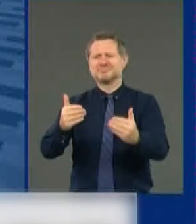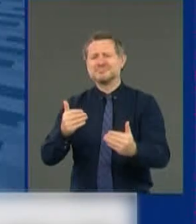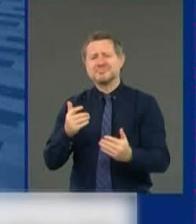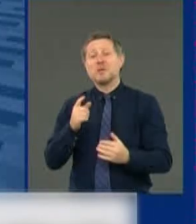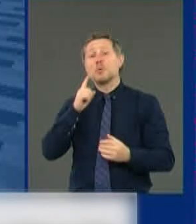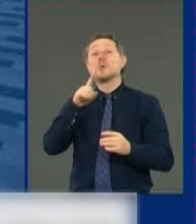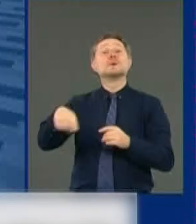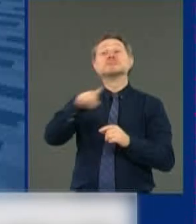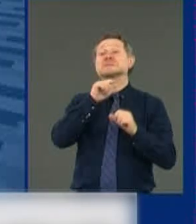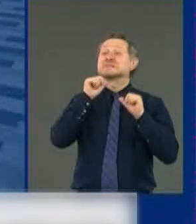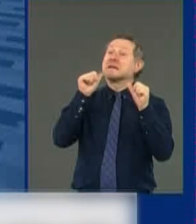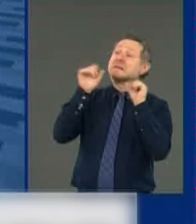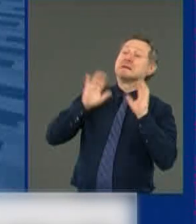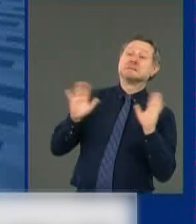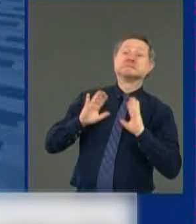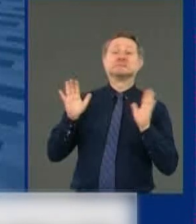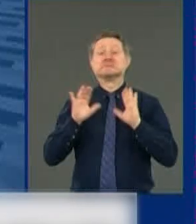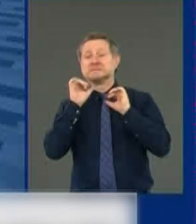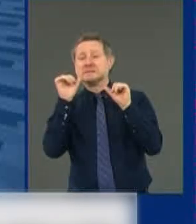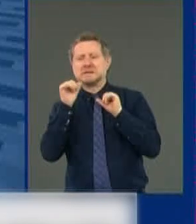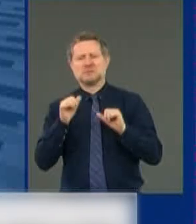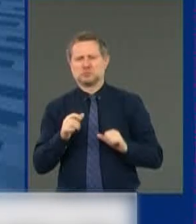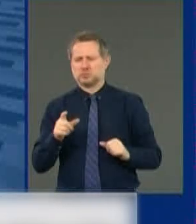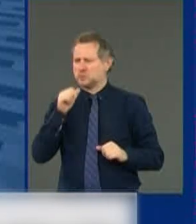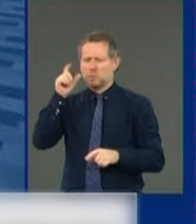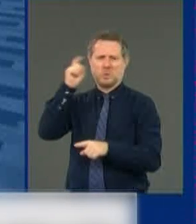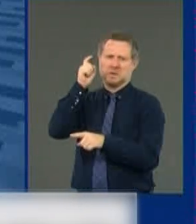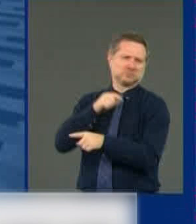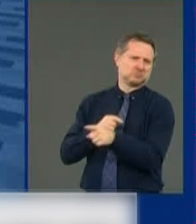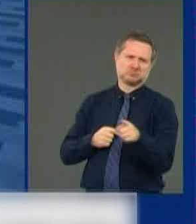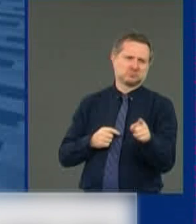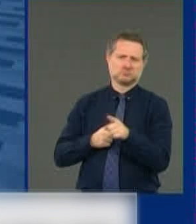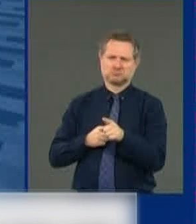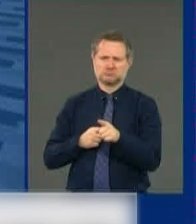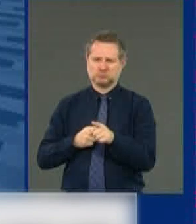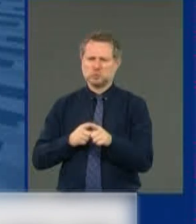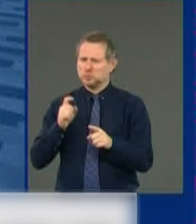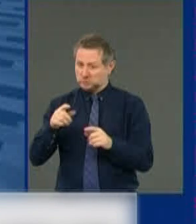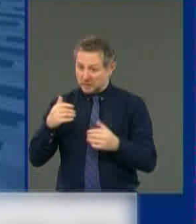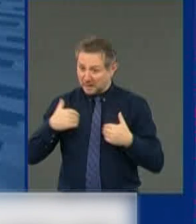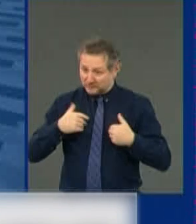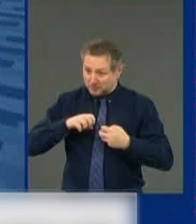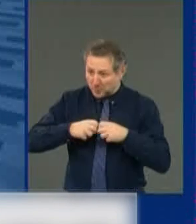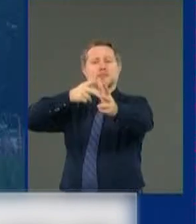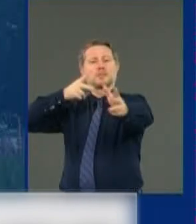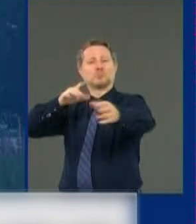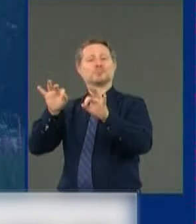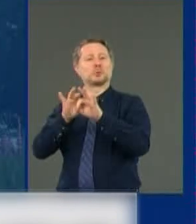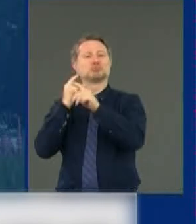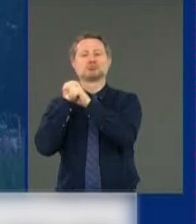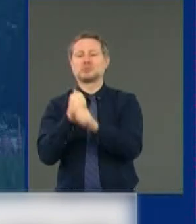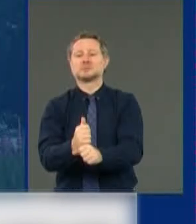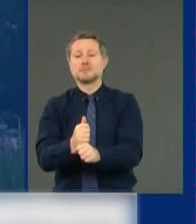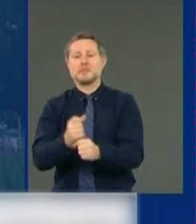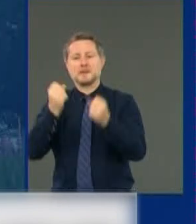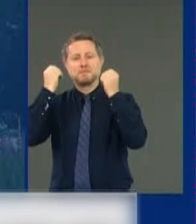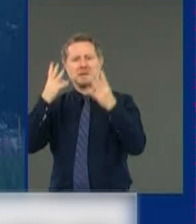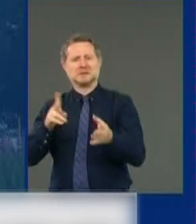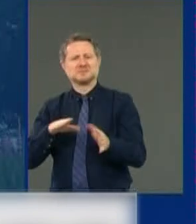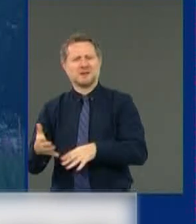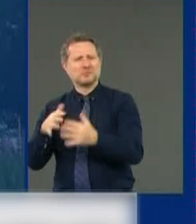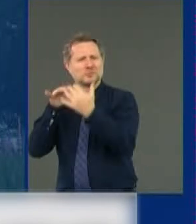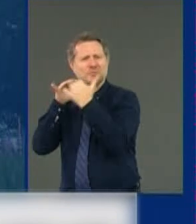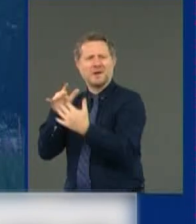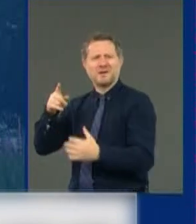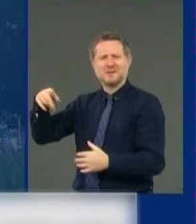纽约州长库莫周二宣布了州内更多重新开放措施，包括放宽对医院访客的限制，并允许10人以下